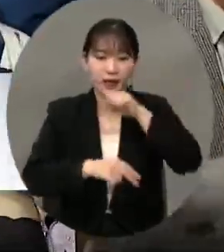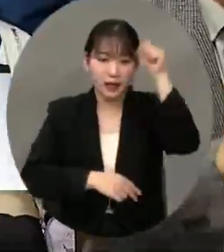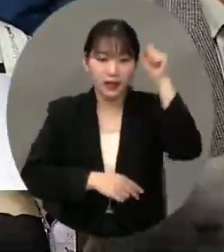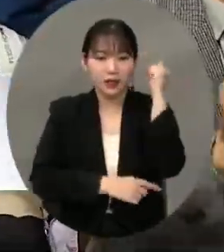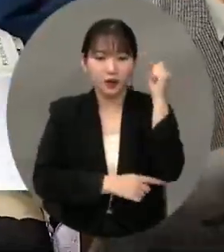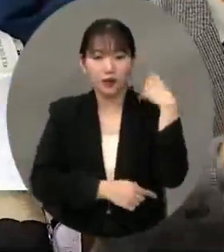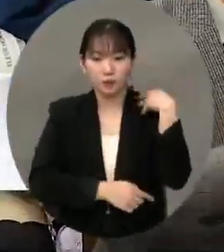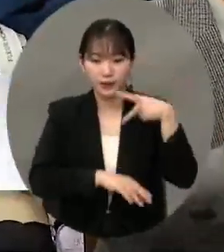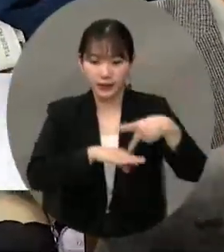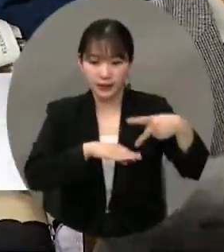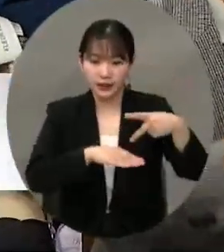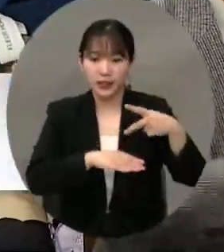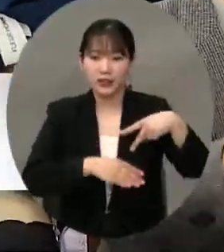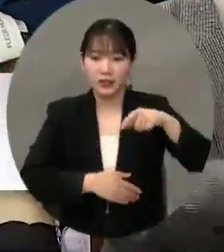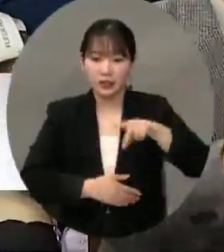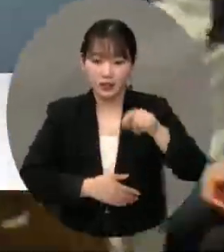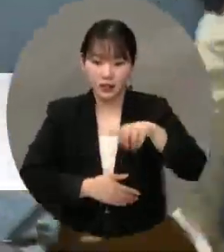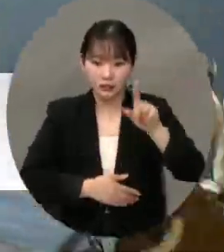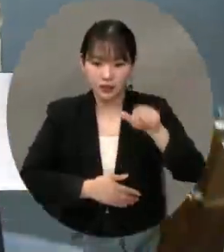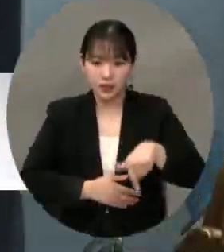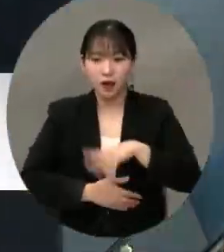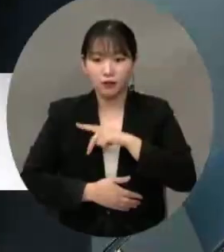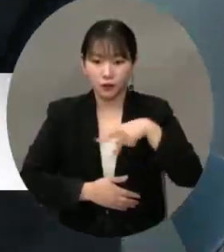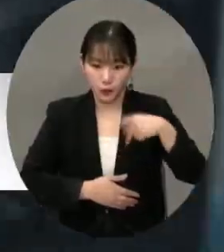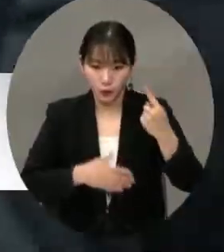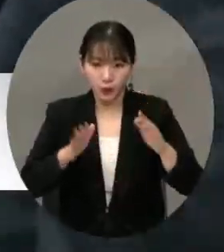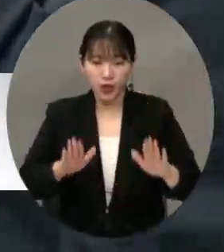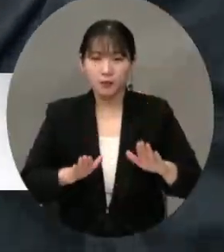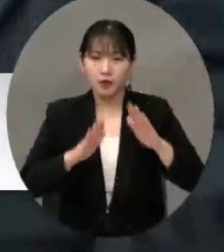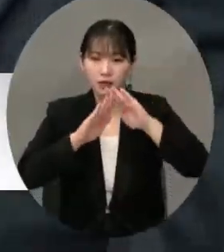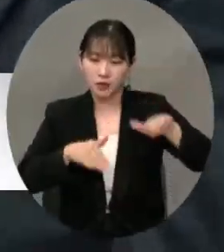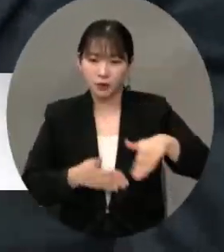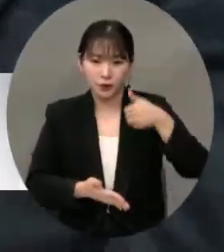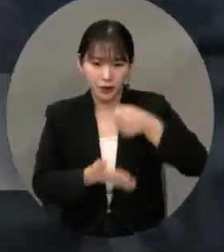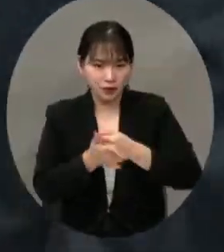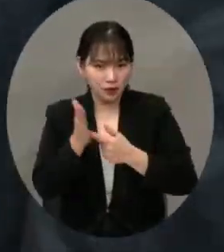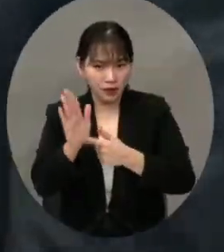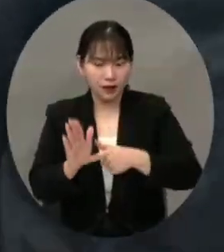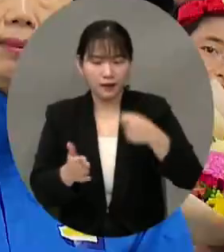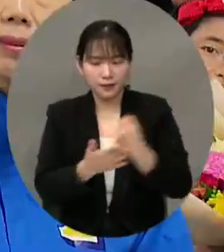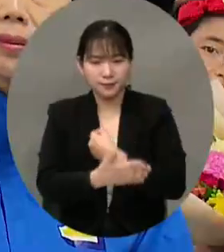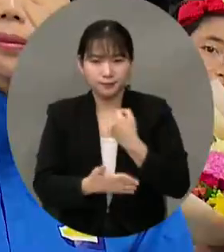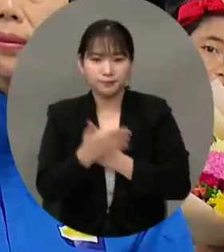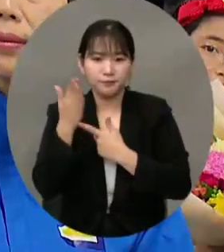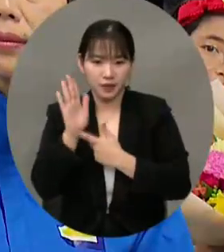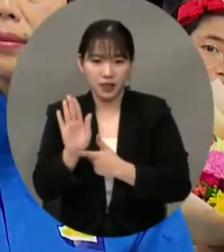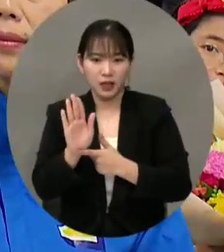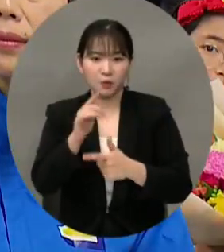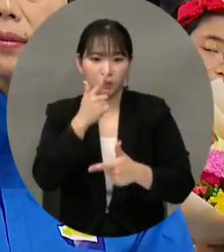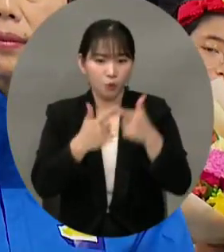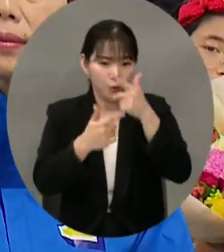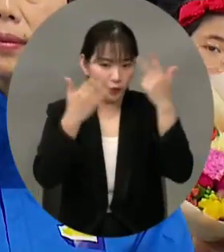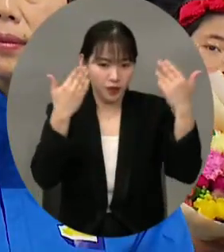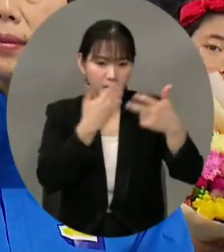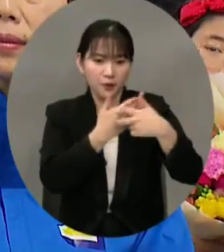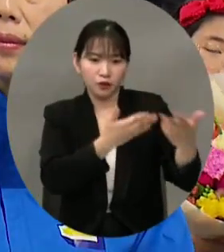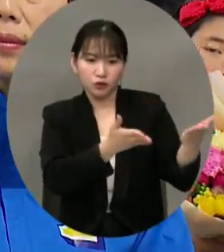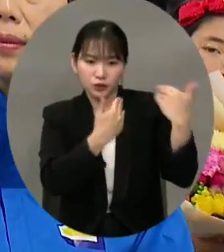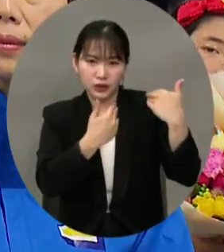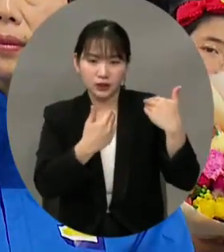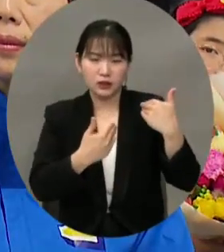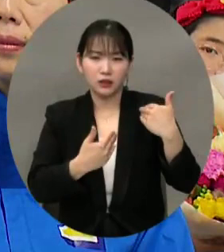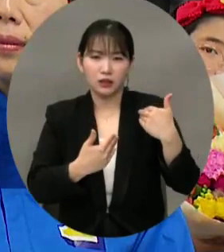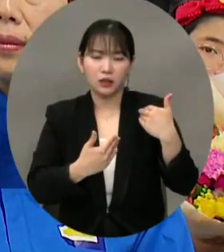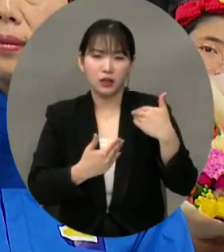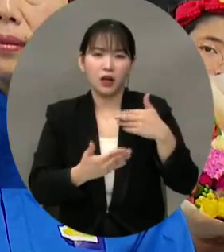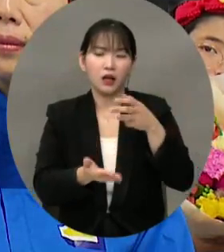무한신한 서삼석 국회의원도 전라남도의 이번 결정에 강한 유감을 표명했고 목포대 의대 유치는